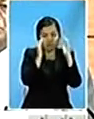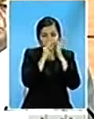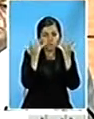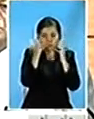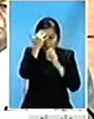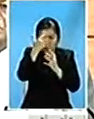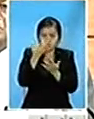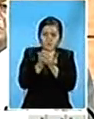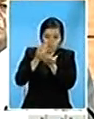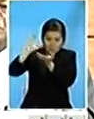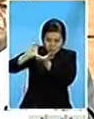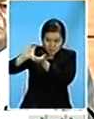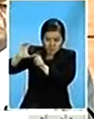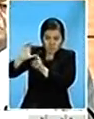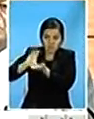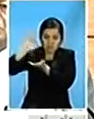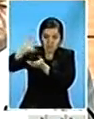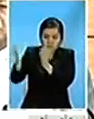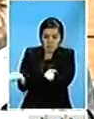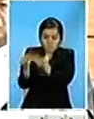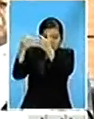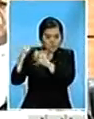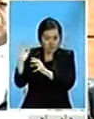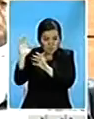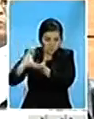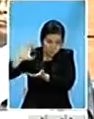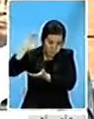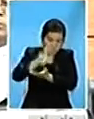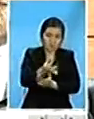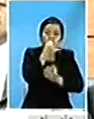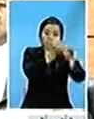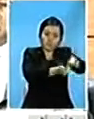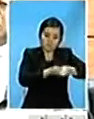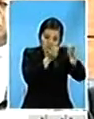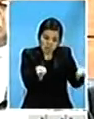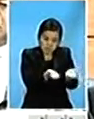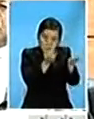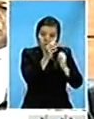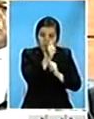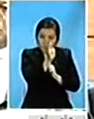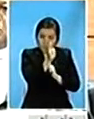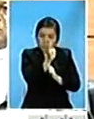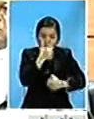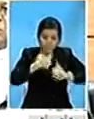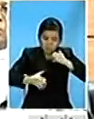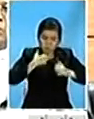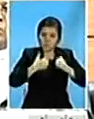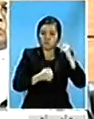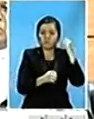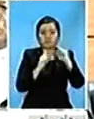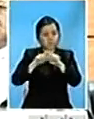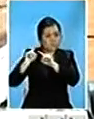ชาวสวนยางทำไมไม่นำเม็ดเงินส่วนนั้นไปช่วยเกษตรกรโดยรวมเขาเดือดร้อนกันอยู่ครับ